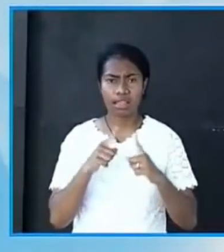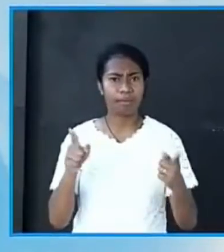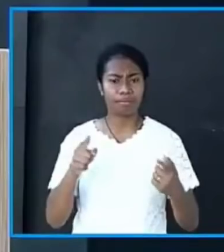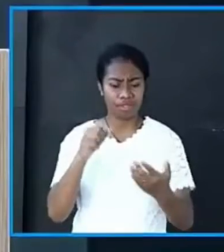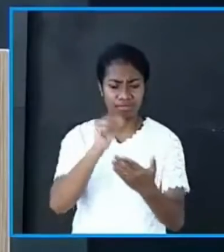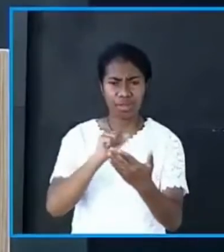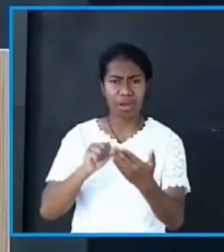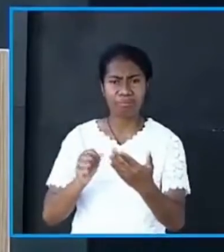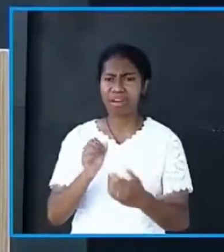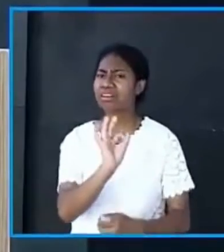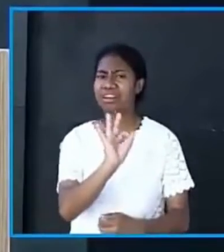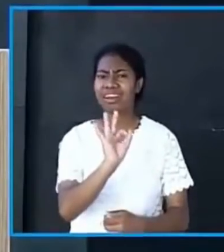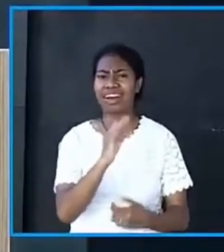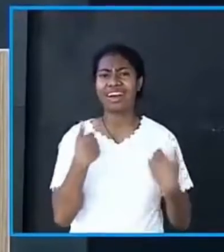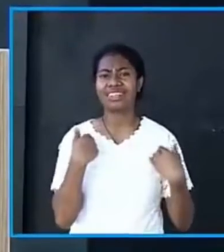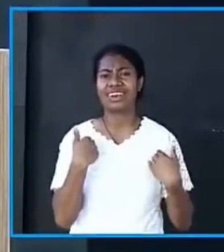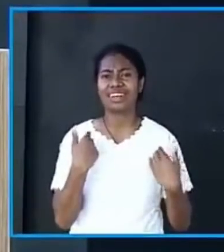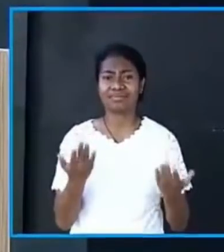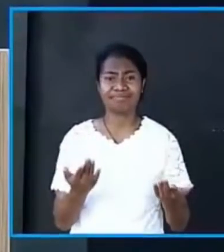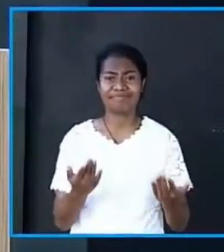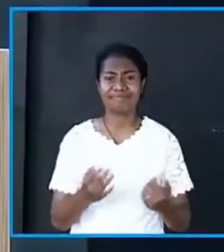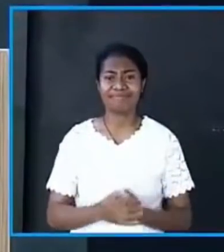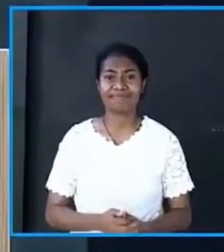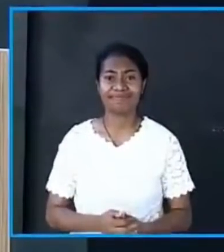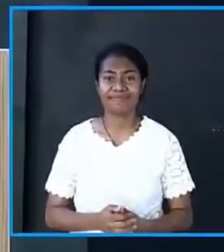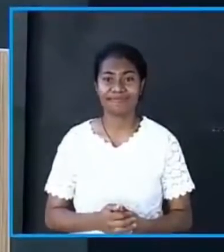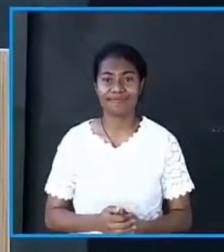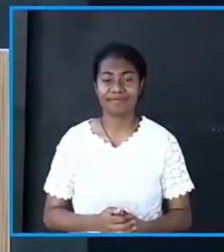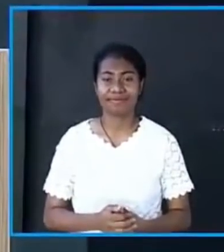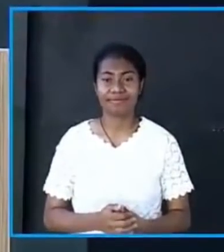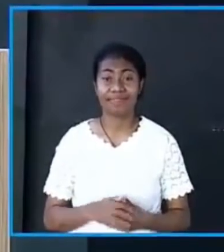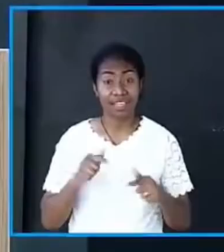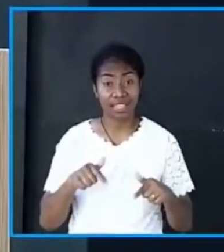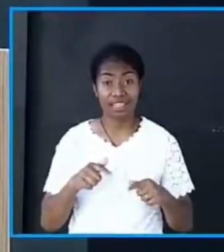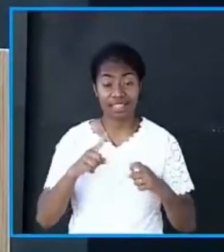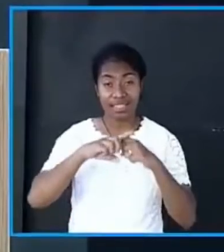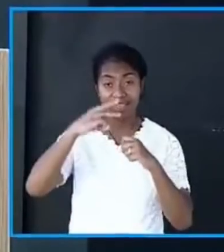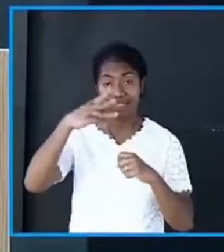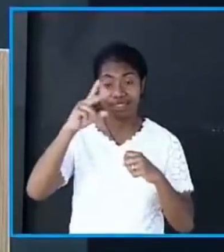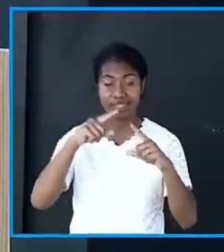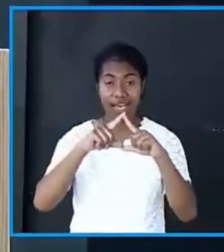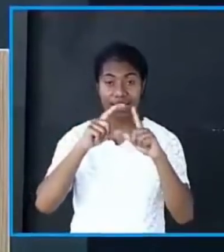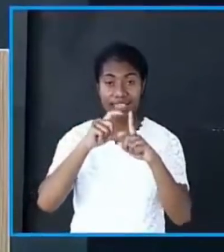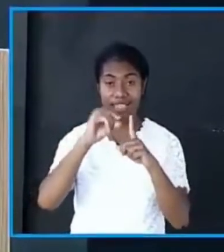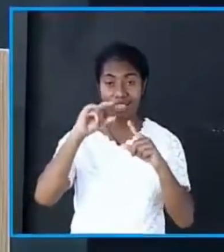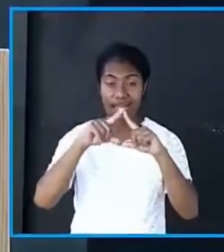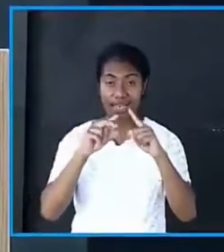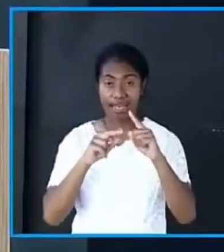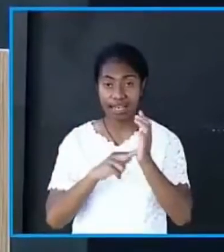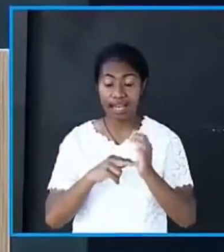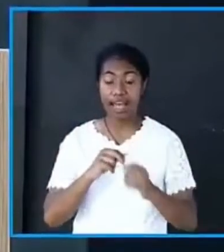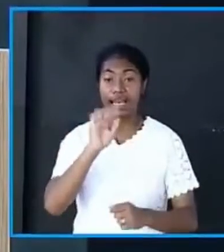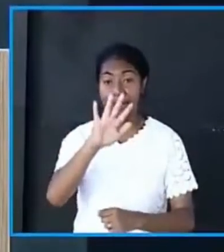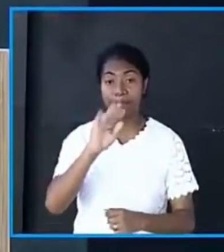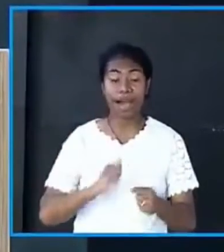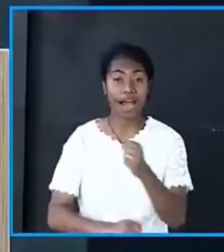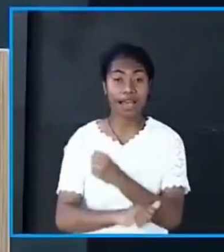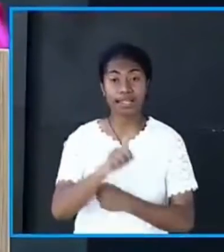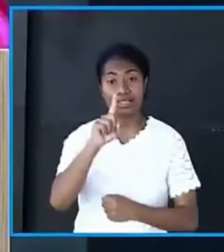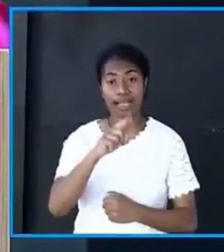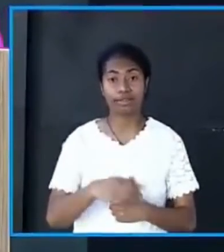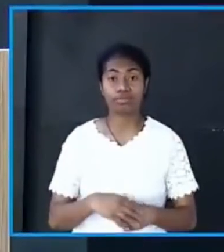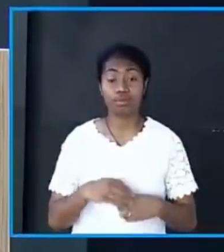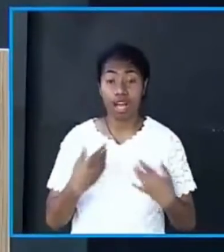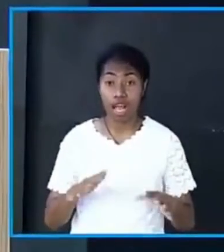ada Ya sudah tinggal lupa ini kejadian lima hai lalu dua ayat